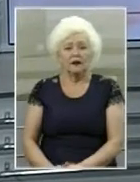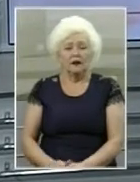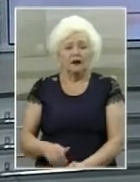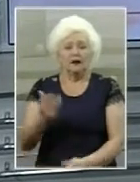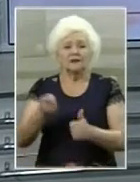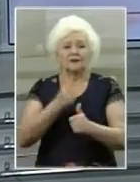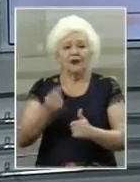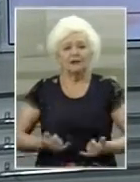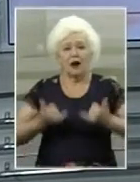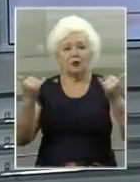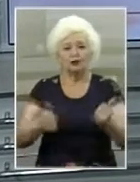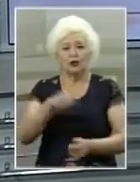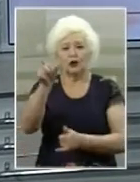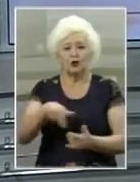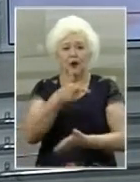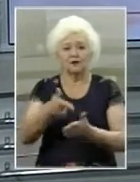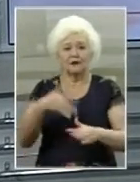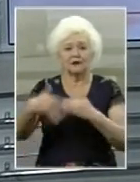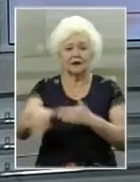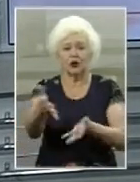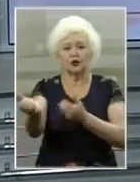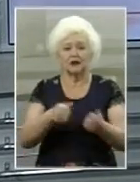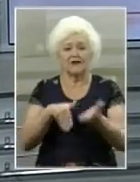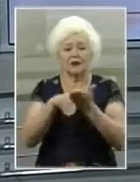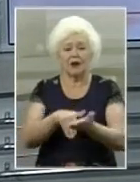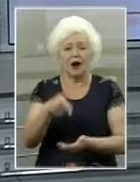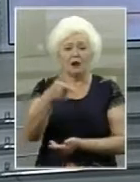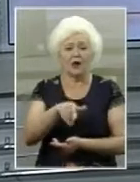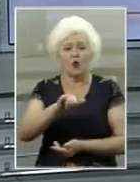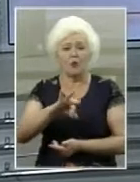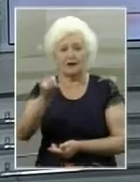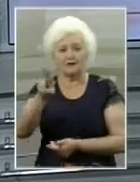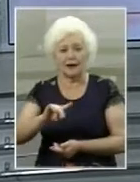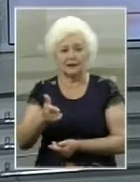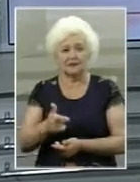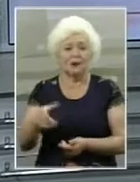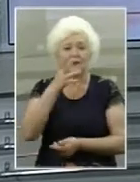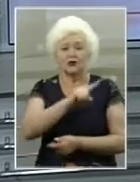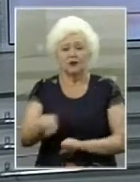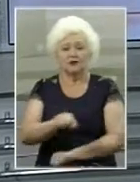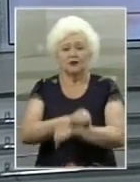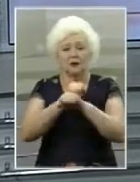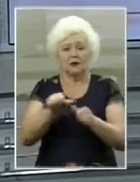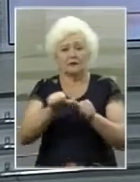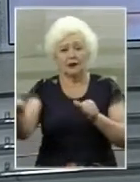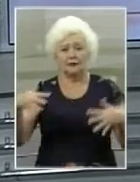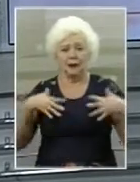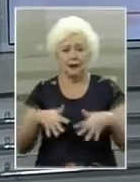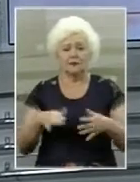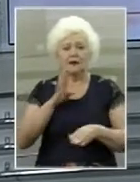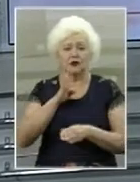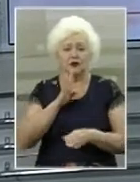Звання «Почесний громадянин міста Херсона» отримала волонтерка Галина Уманець. Під час революції та анексії Криму жінка